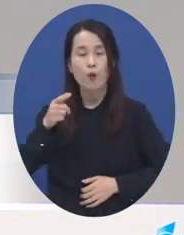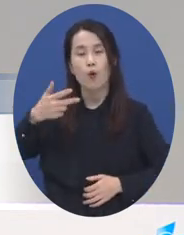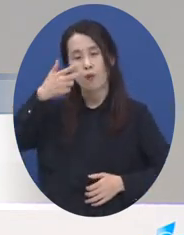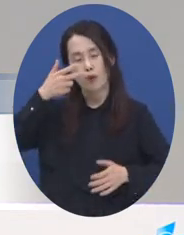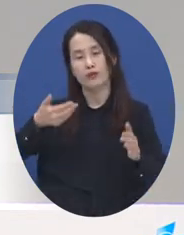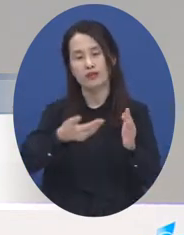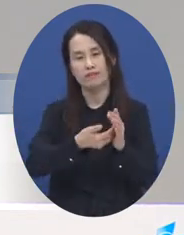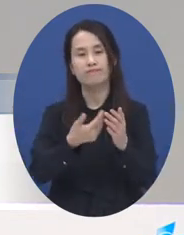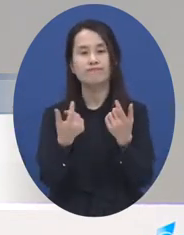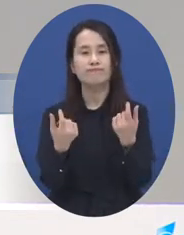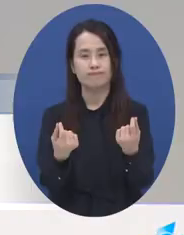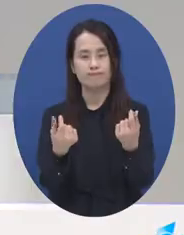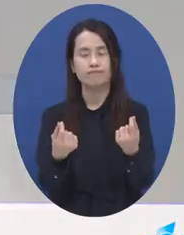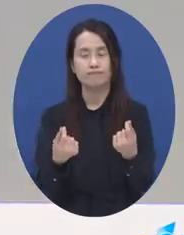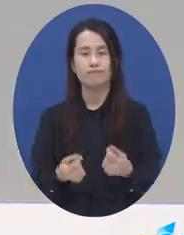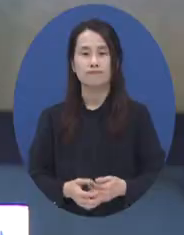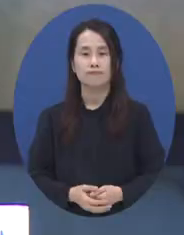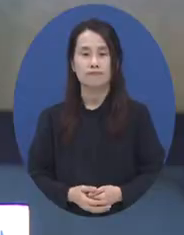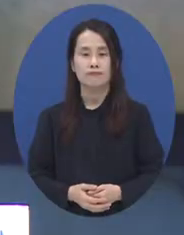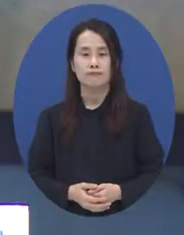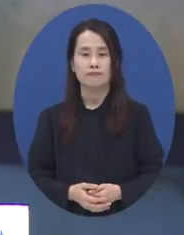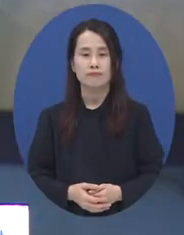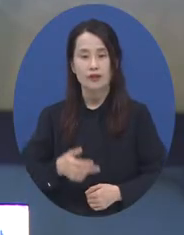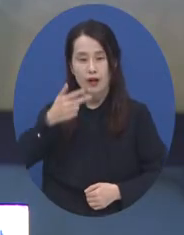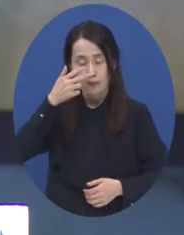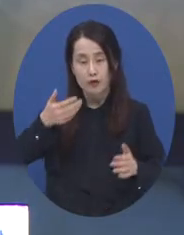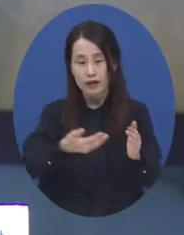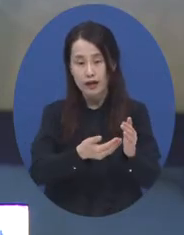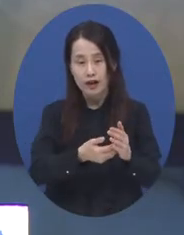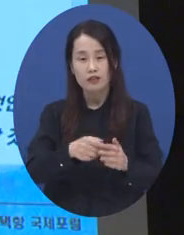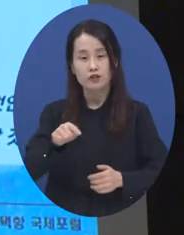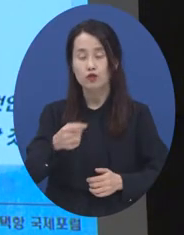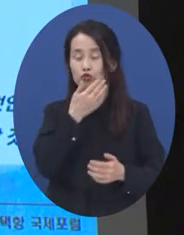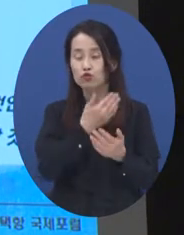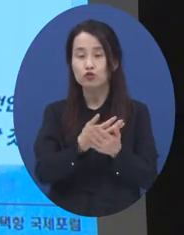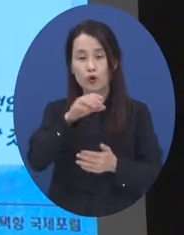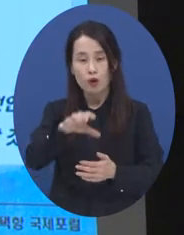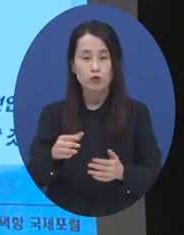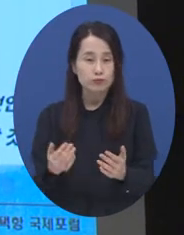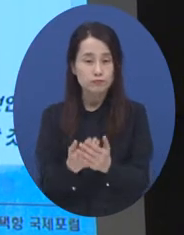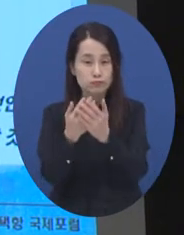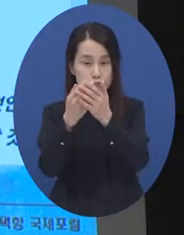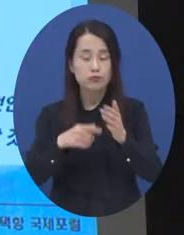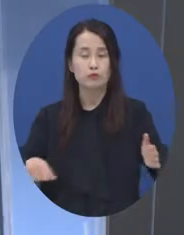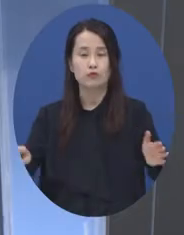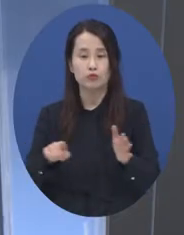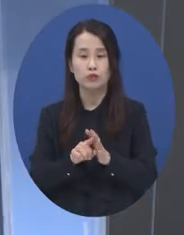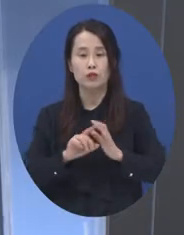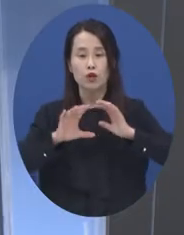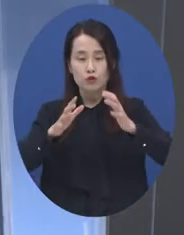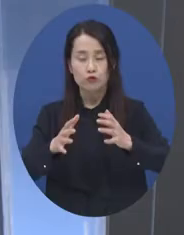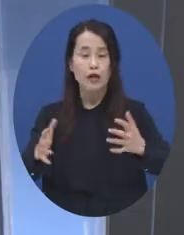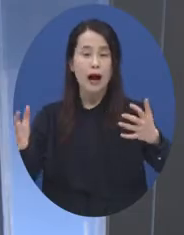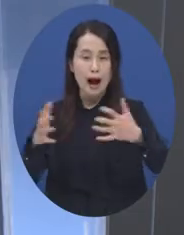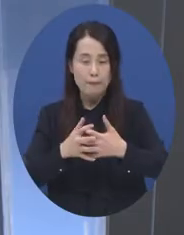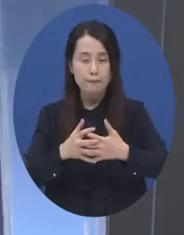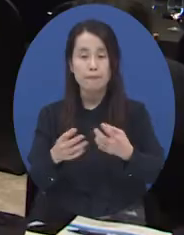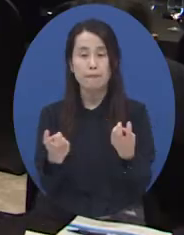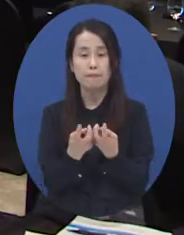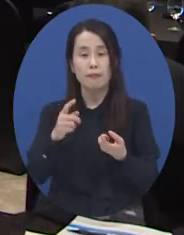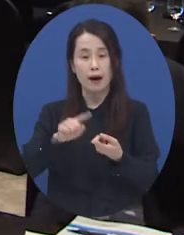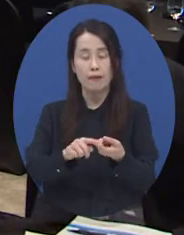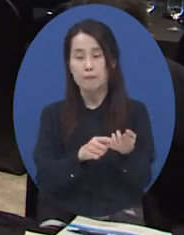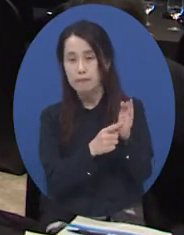평택항이 아닌가 생각합니다. 평택항을 콜드체인 중심지로 활성화하기 위한 국제협력 방안에 대한